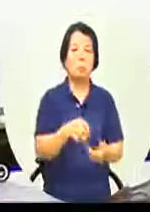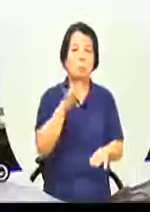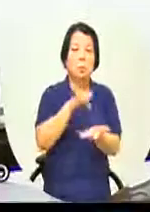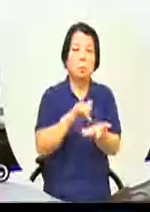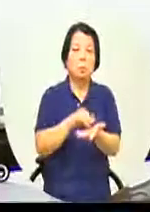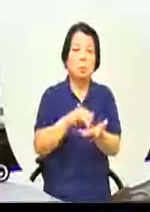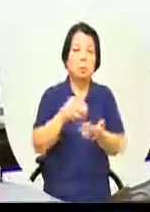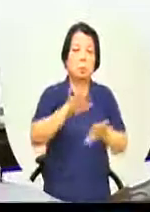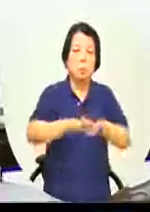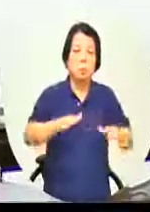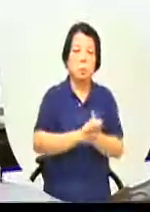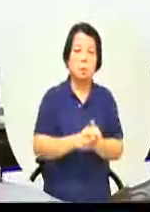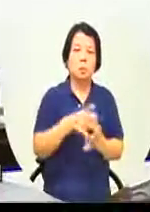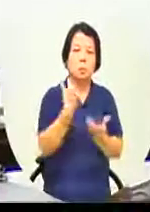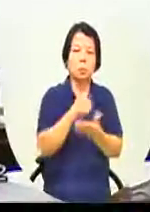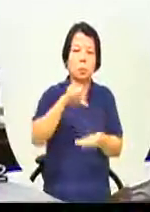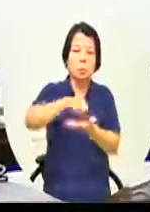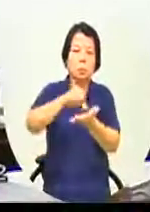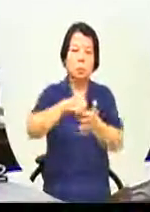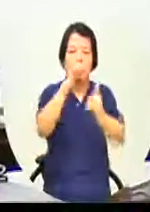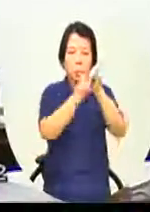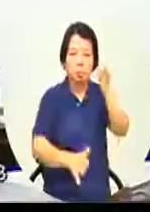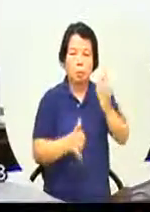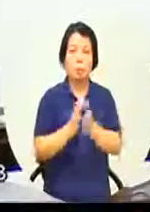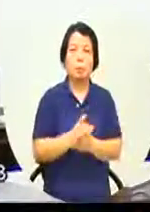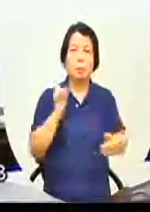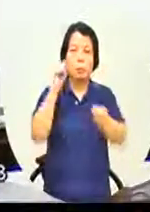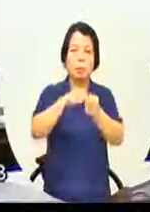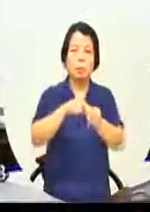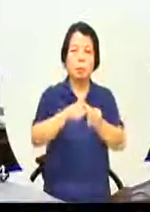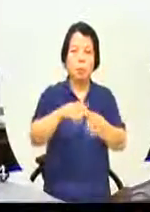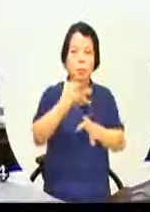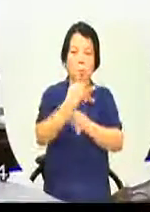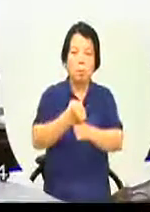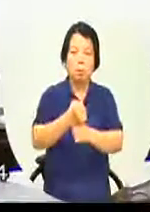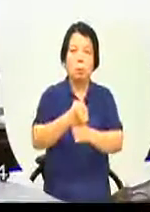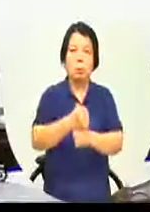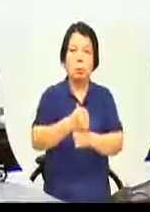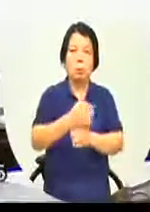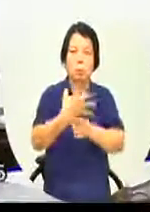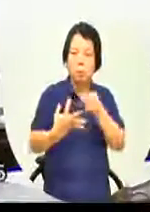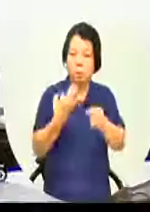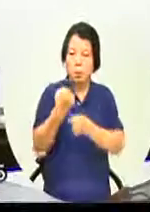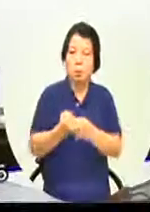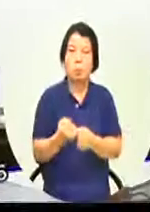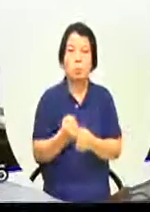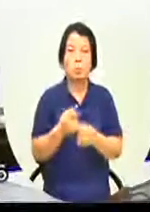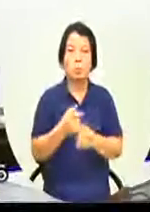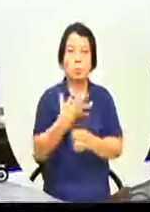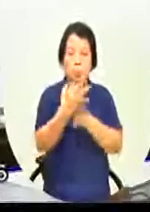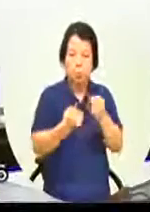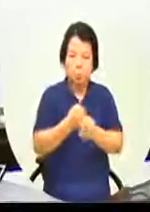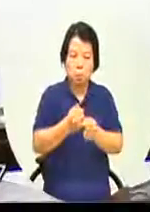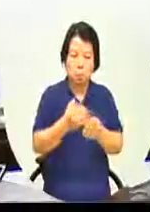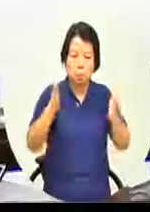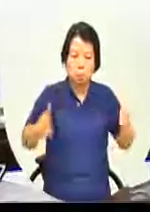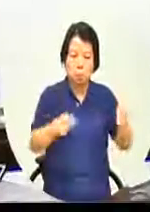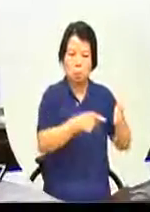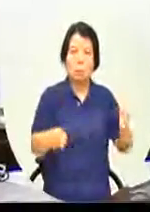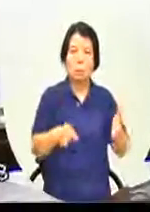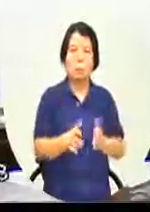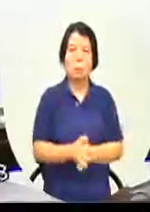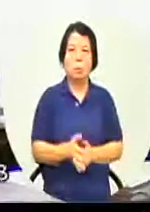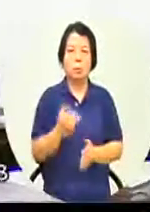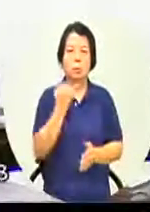的，或者是产销履历哈，给我一个目标时程好不好？多少年可以到达？在几年内可以到达